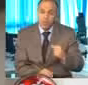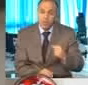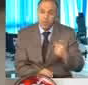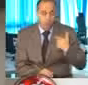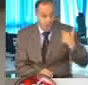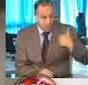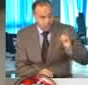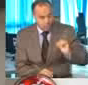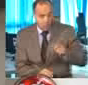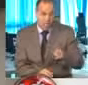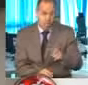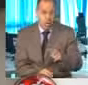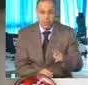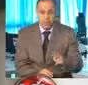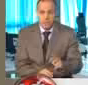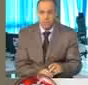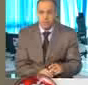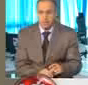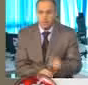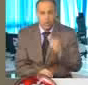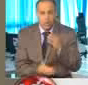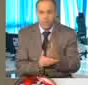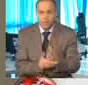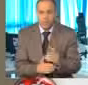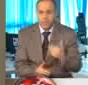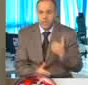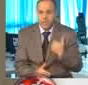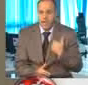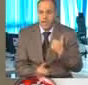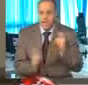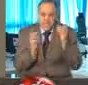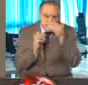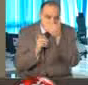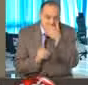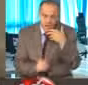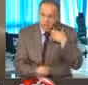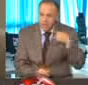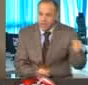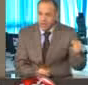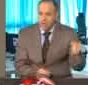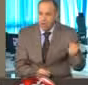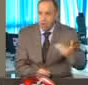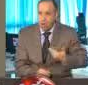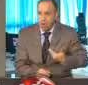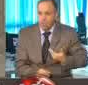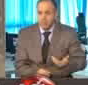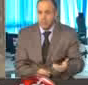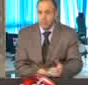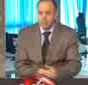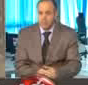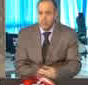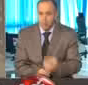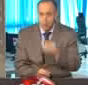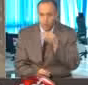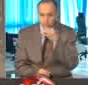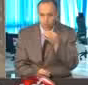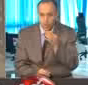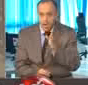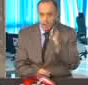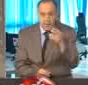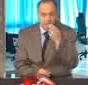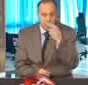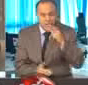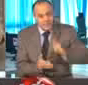أن يغتصبني أمامه. نحن كان بالسفساري قدامي تمده لي أمي وتقول لي برا مشي للمركز